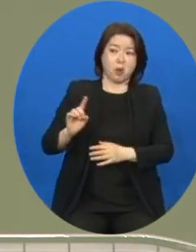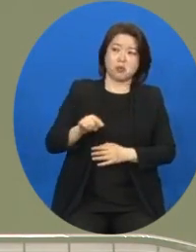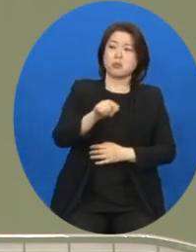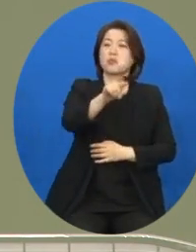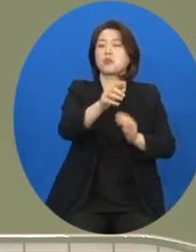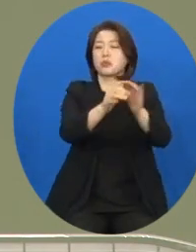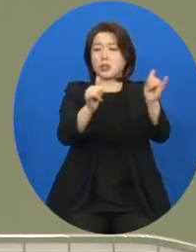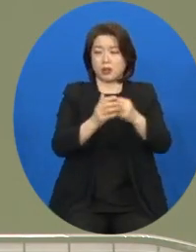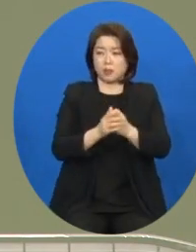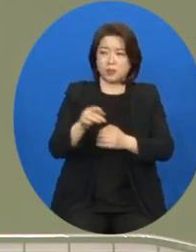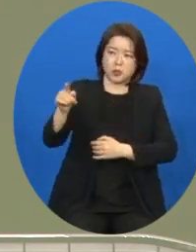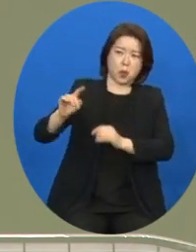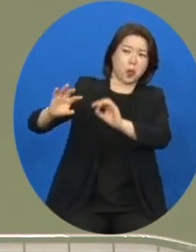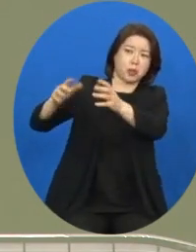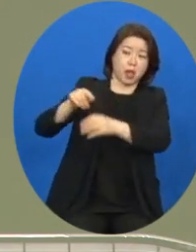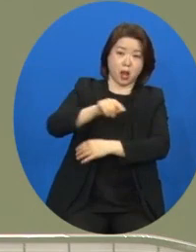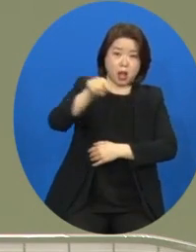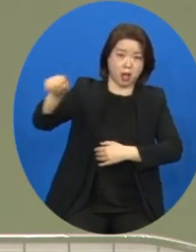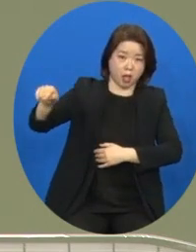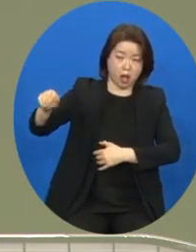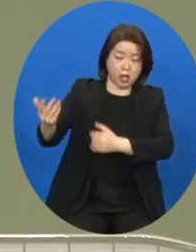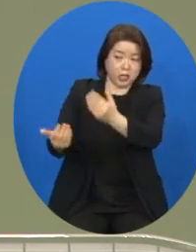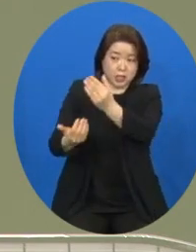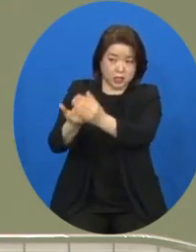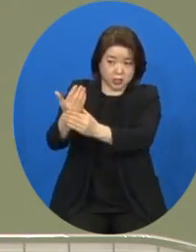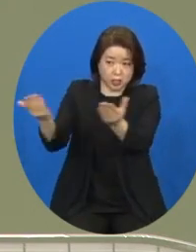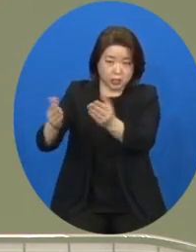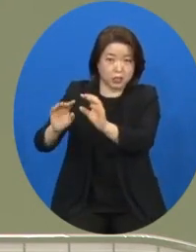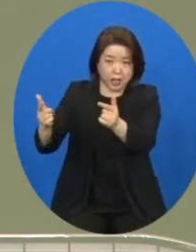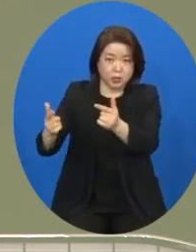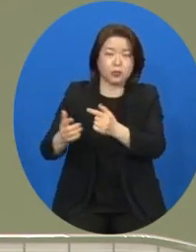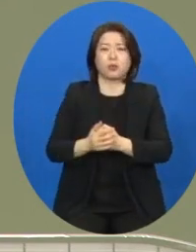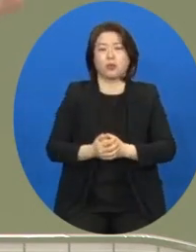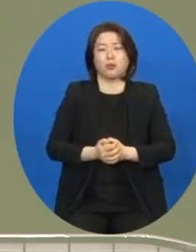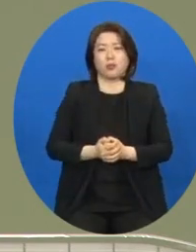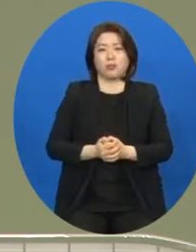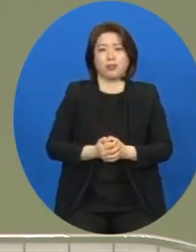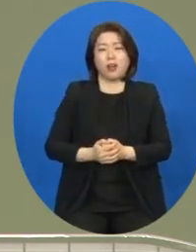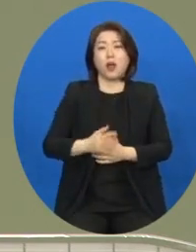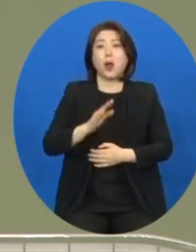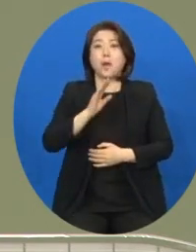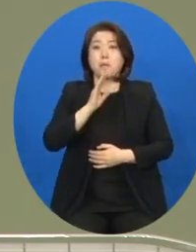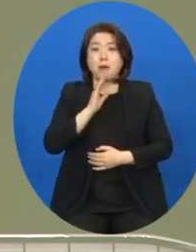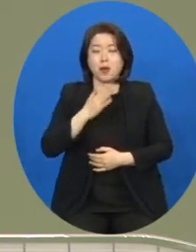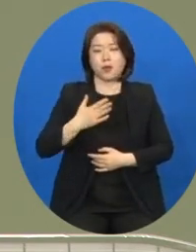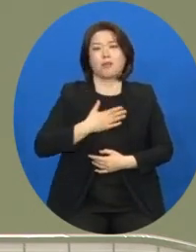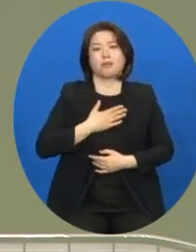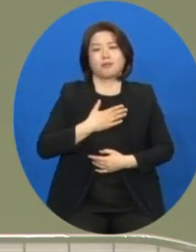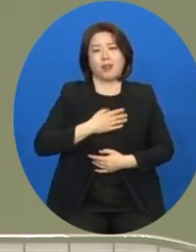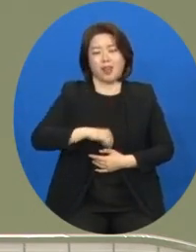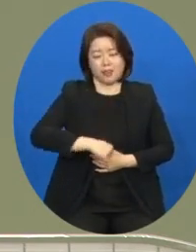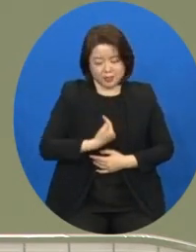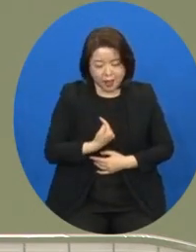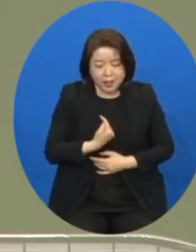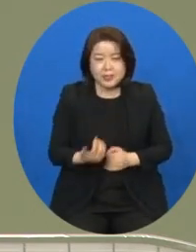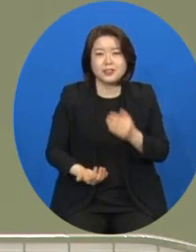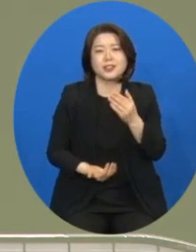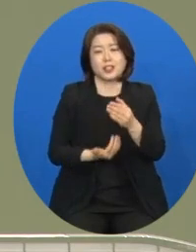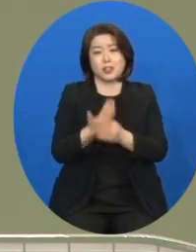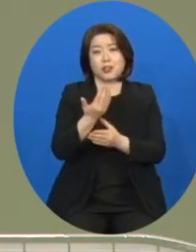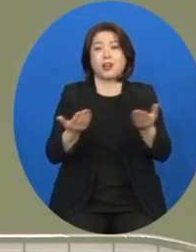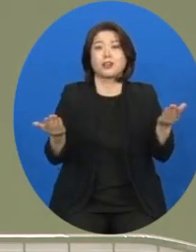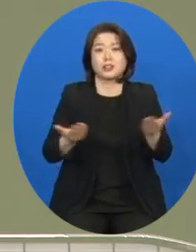사람이나 또는 어떤 나라에서 일어나는 일이 아니고 바로 우리 자신에게 일어나는 일이라는